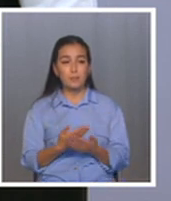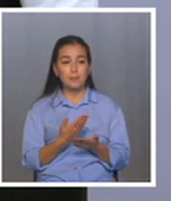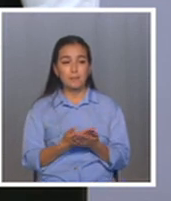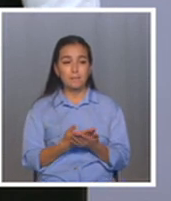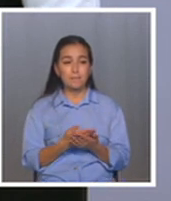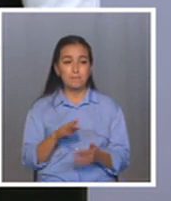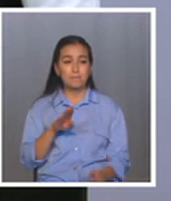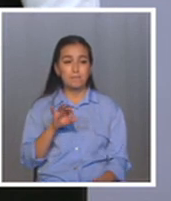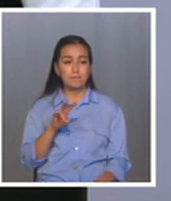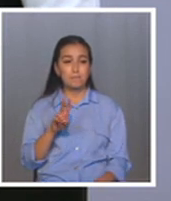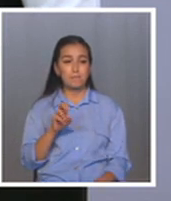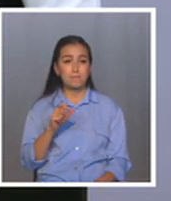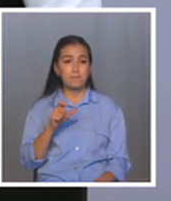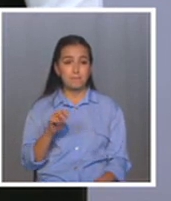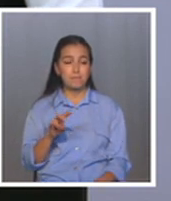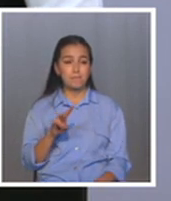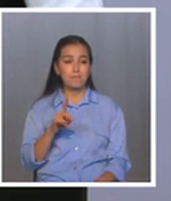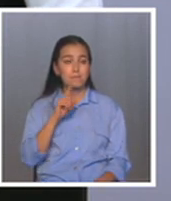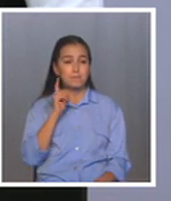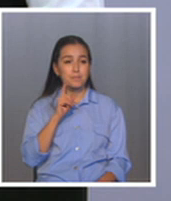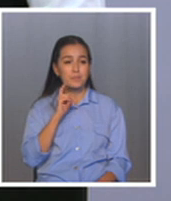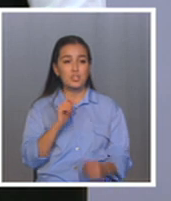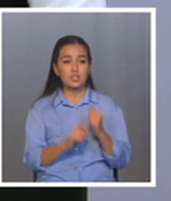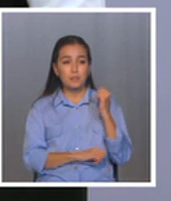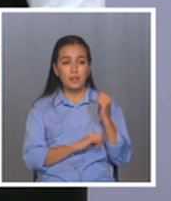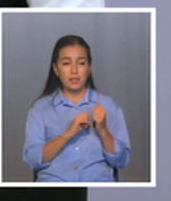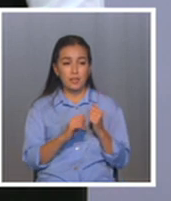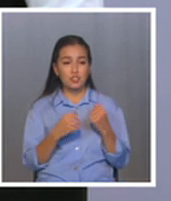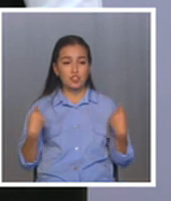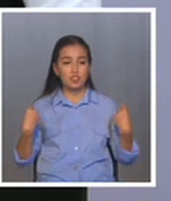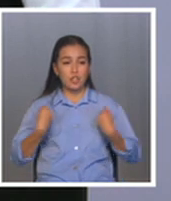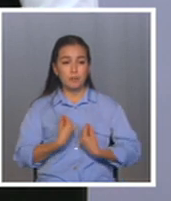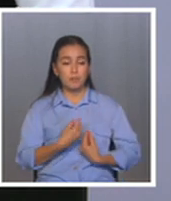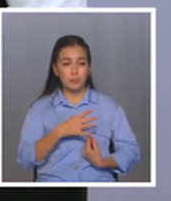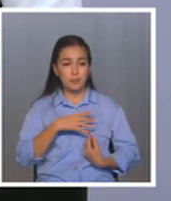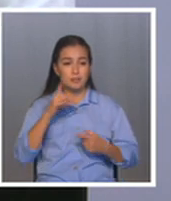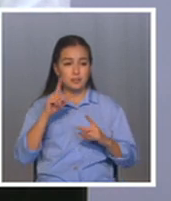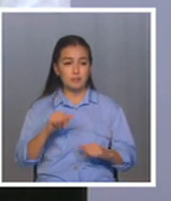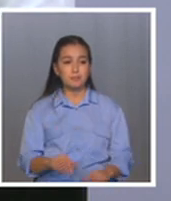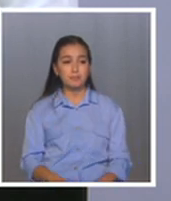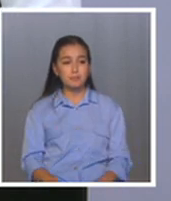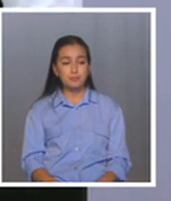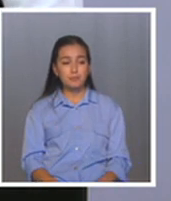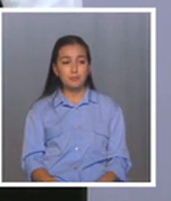тон қаған жасыл жібектен шапан кигені белгілі.